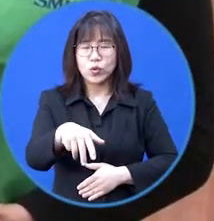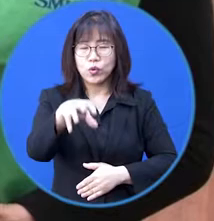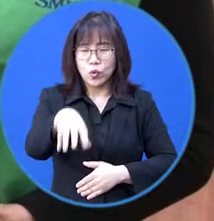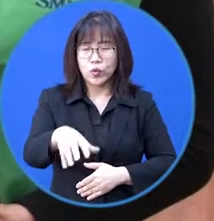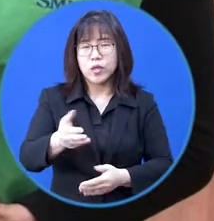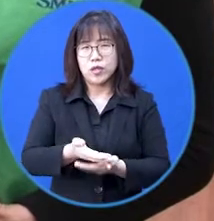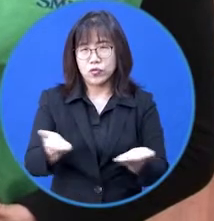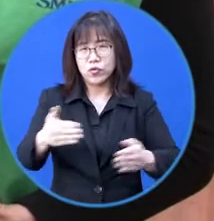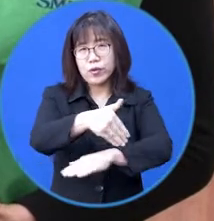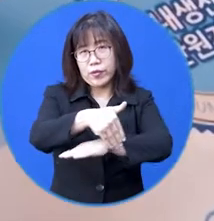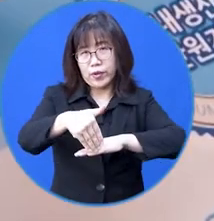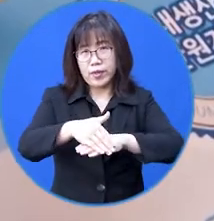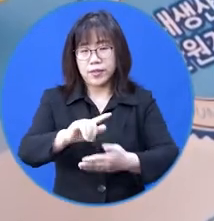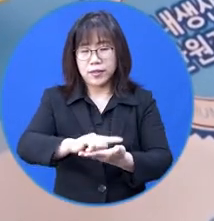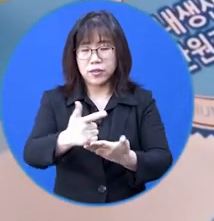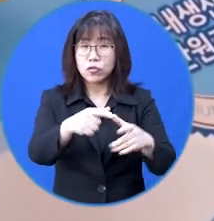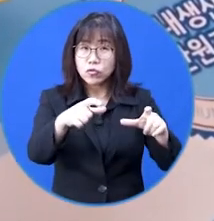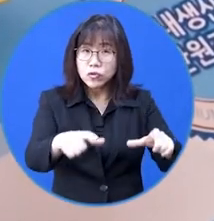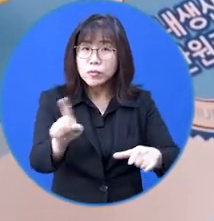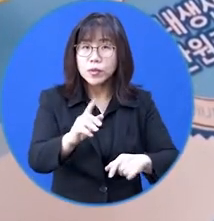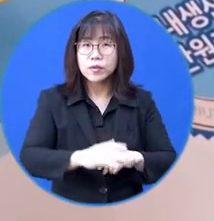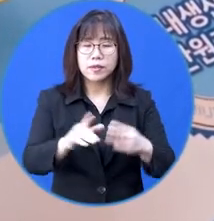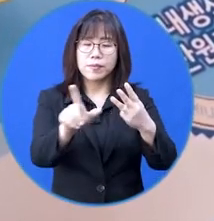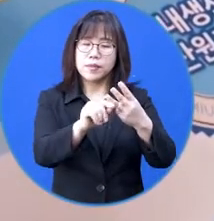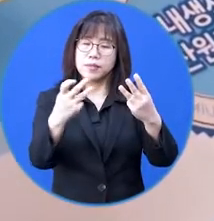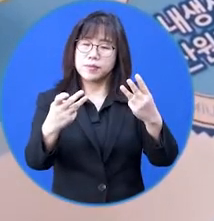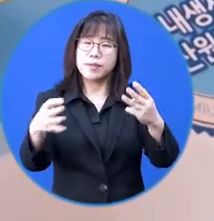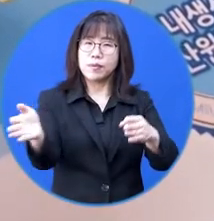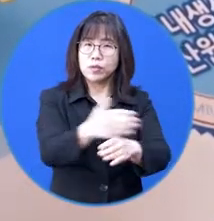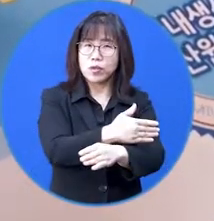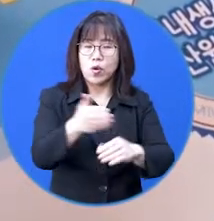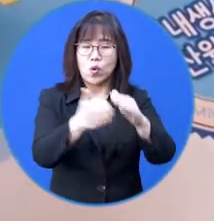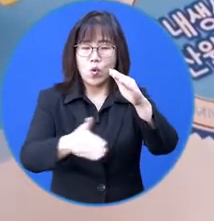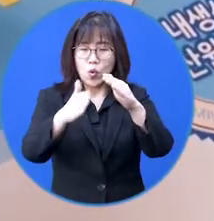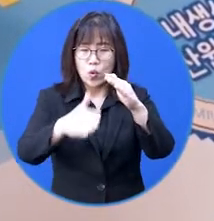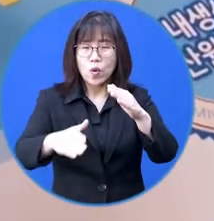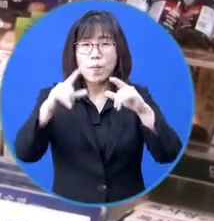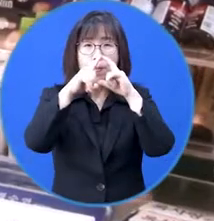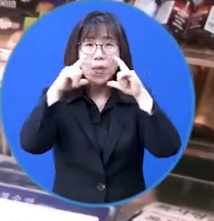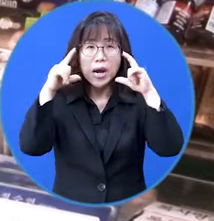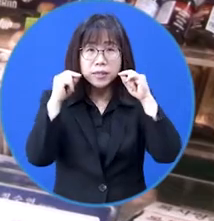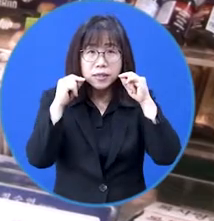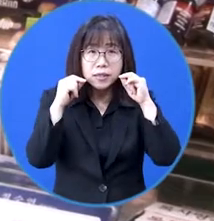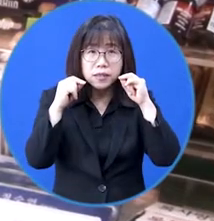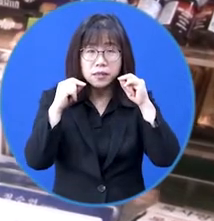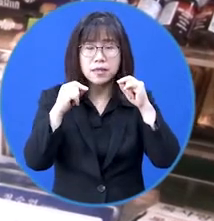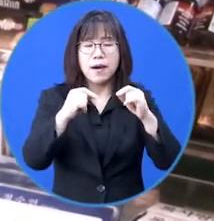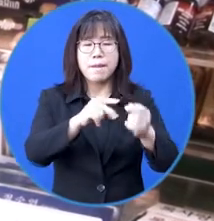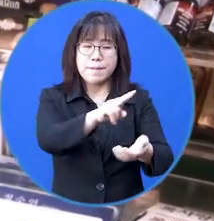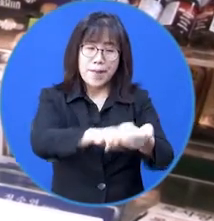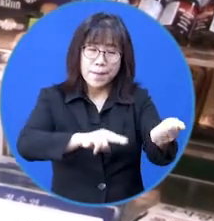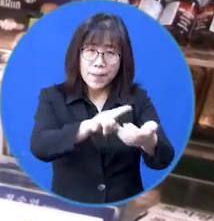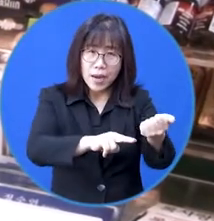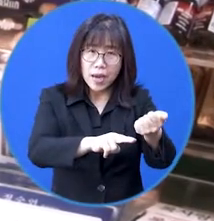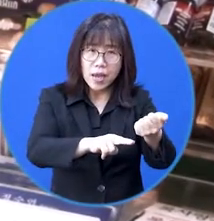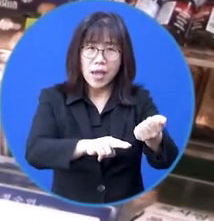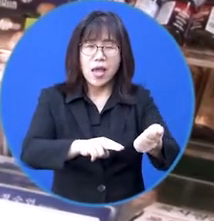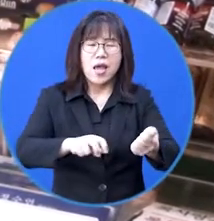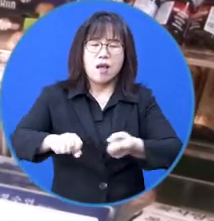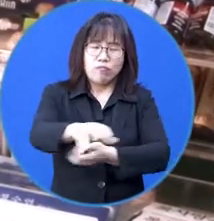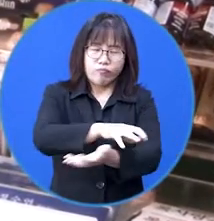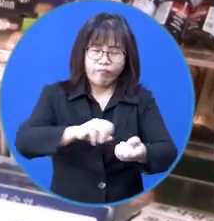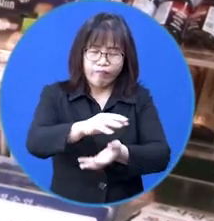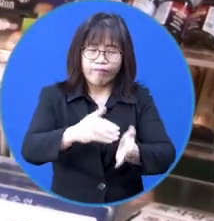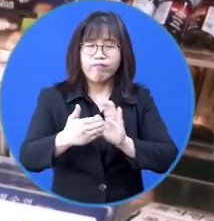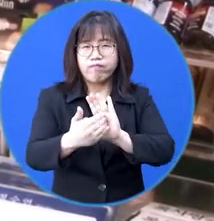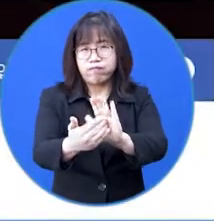지급할 계획입니다. 또 강서구는 3월 13일부터 공적 마스크 판매 5부제 시행에 따른 마스크